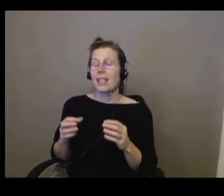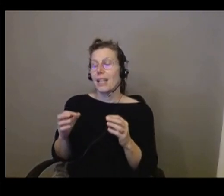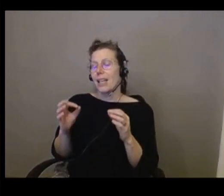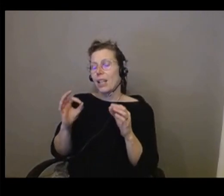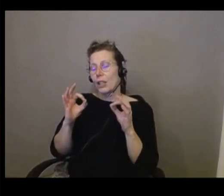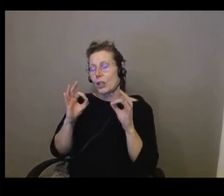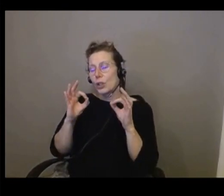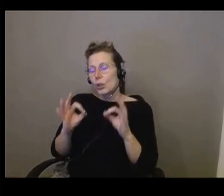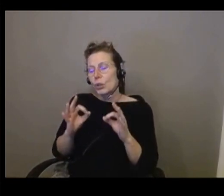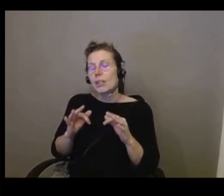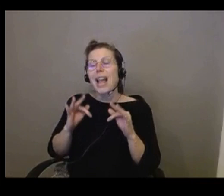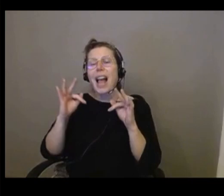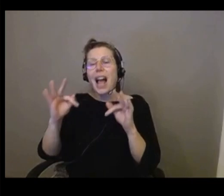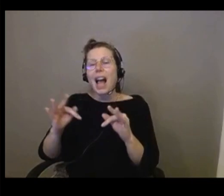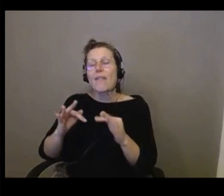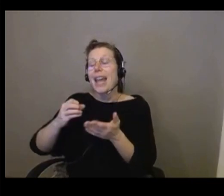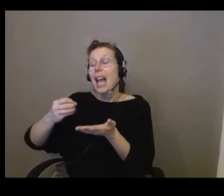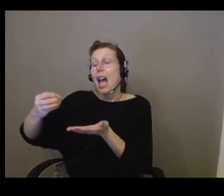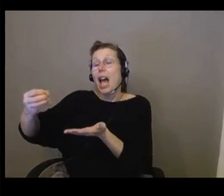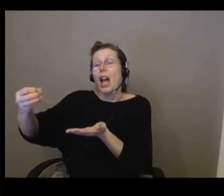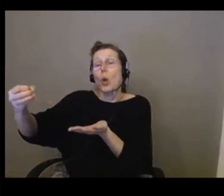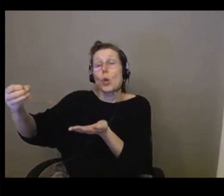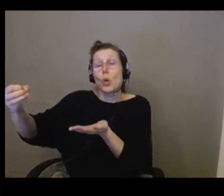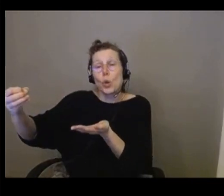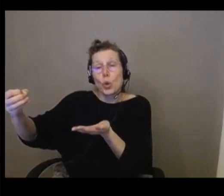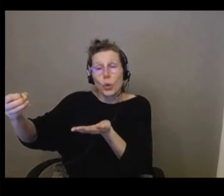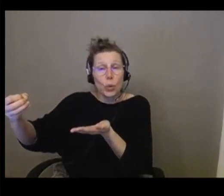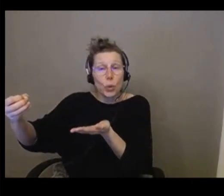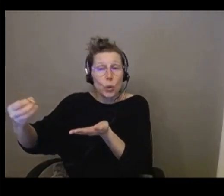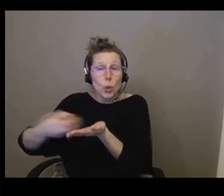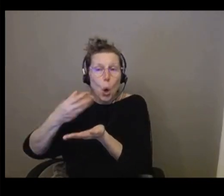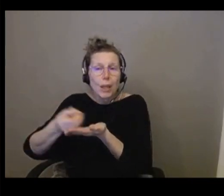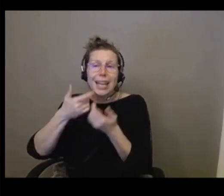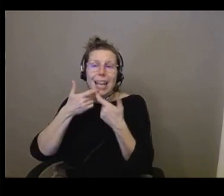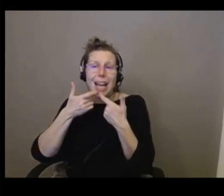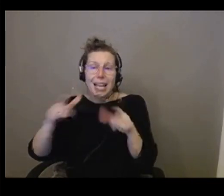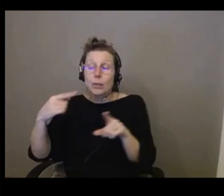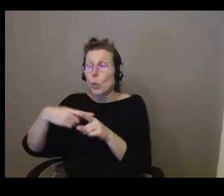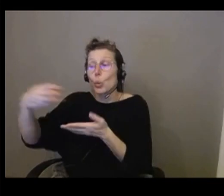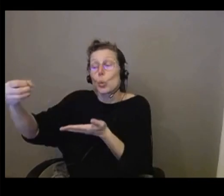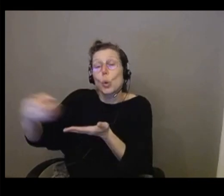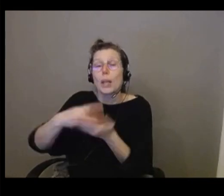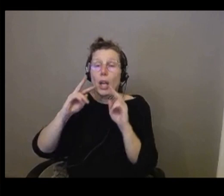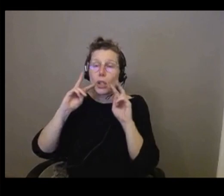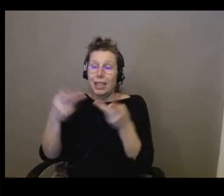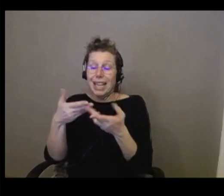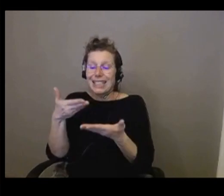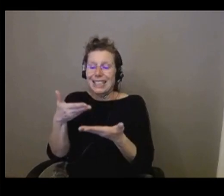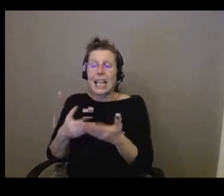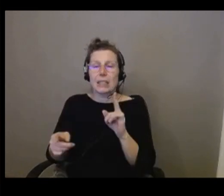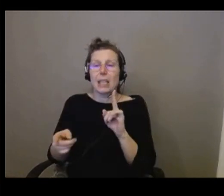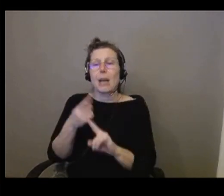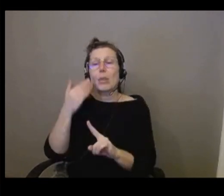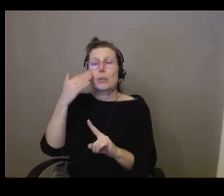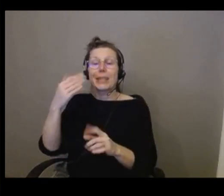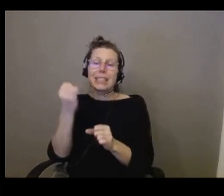donnée, d'accessibilité, puis de la donnée en général, elle est centrale quand on travaille dans le transport public. Donc c'est une prérogative